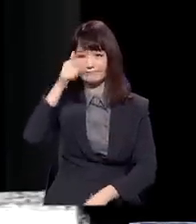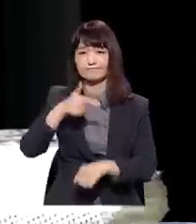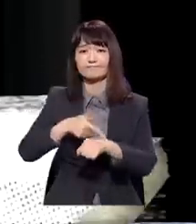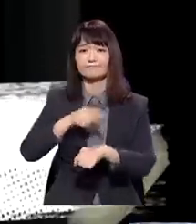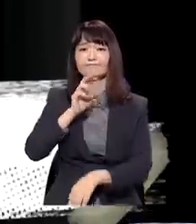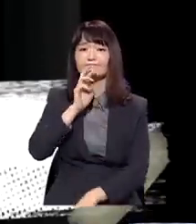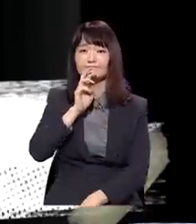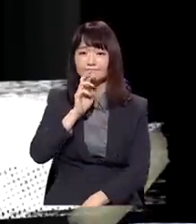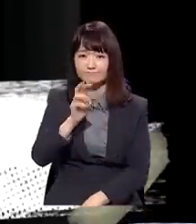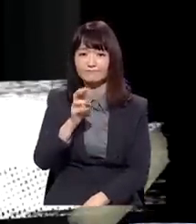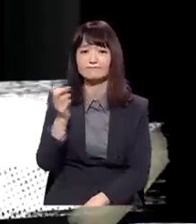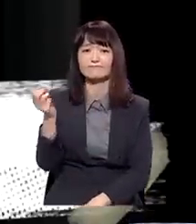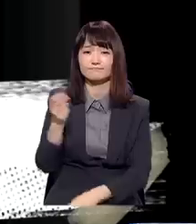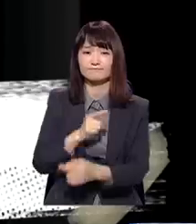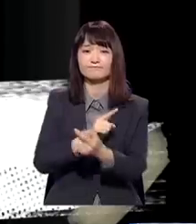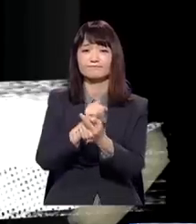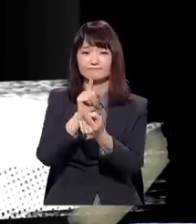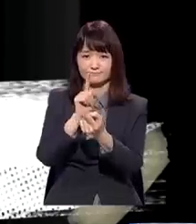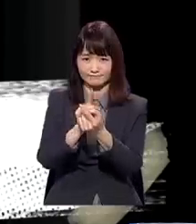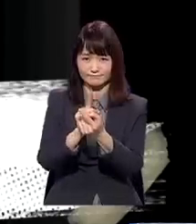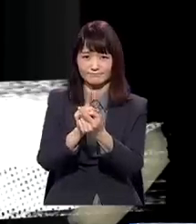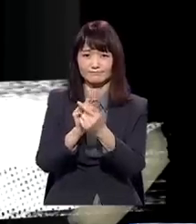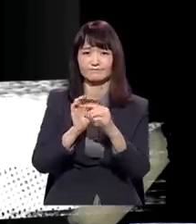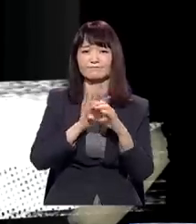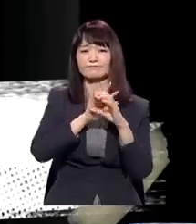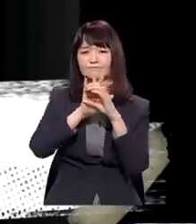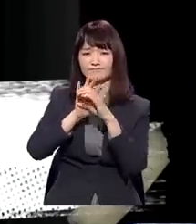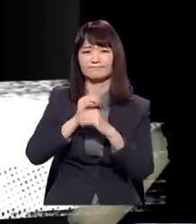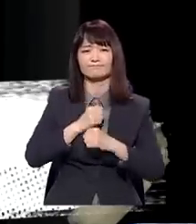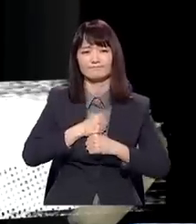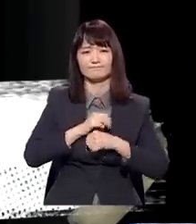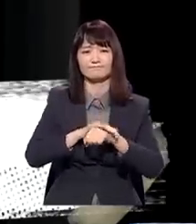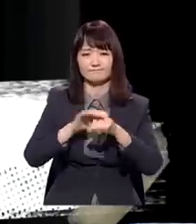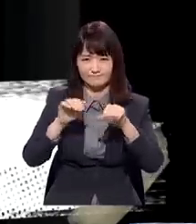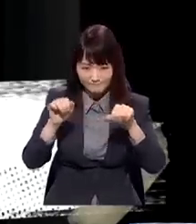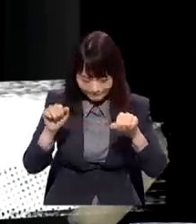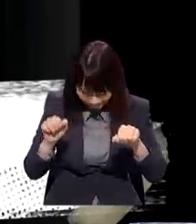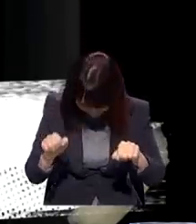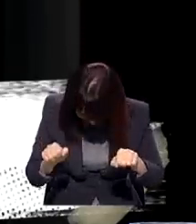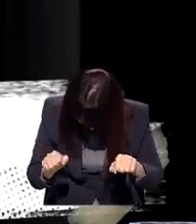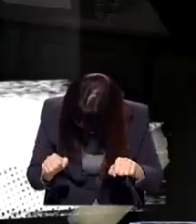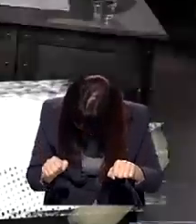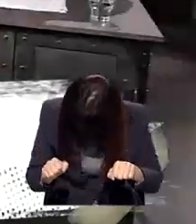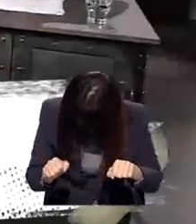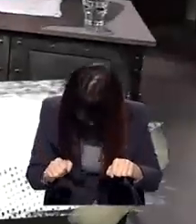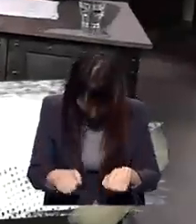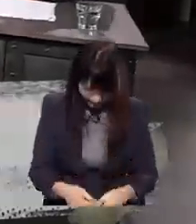6개 반, 4반, 6반, 저녁 6시 반에 다시 옵니다. 자나깨나 코로나 조심, 안녕히 계십시오.